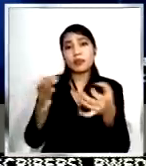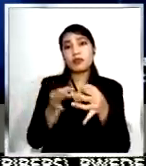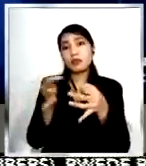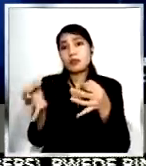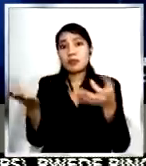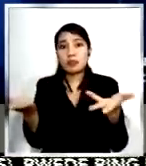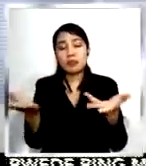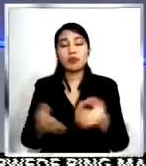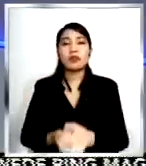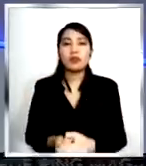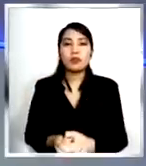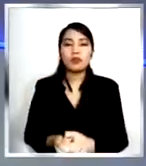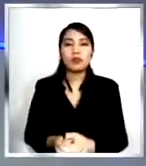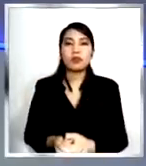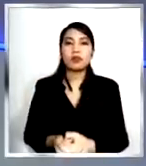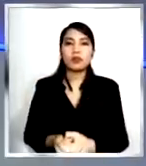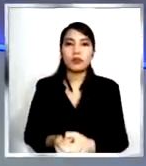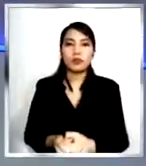24 oras.